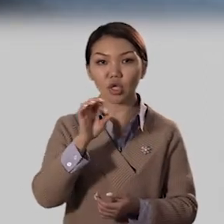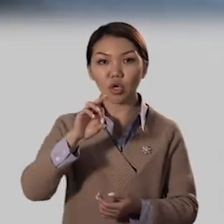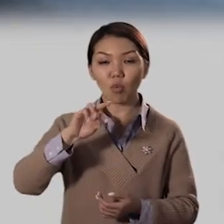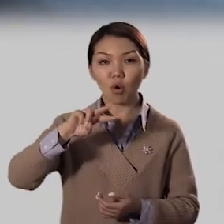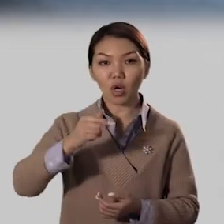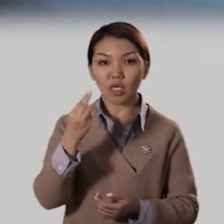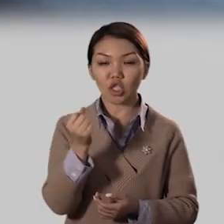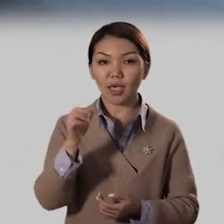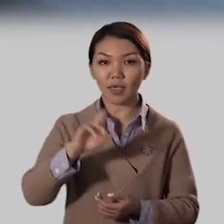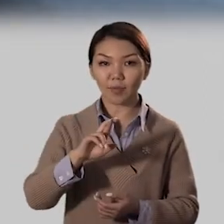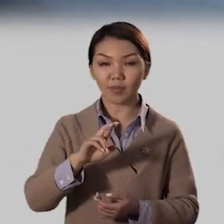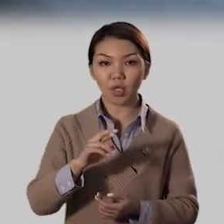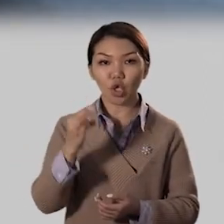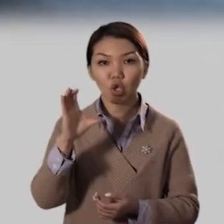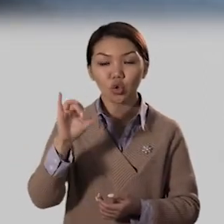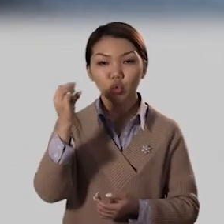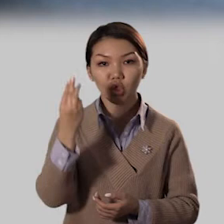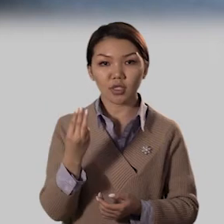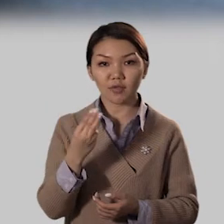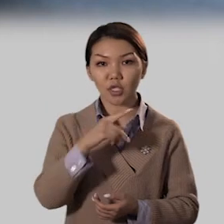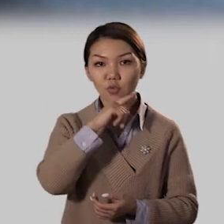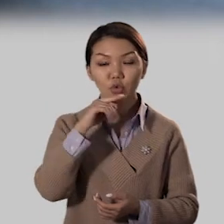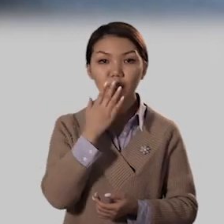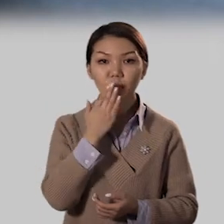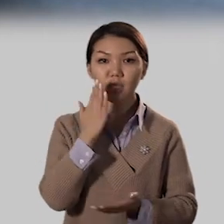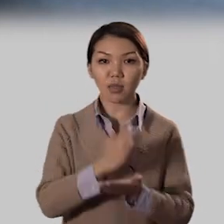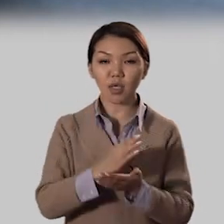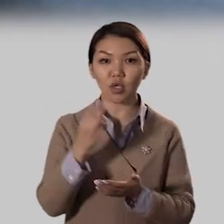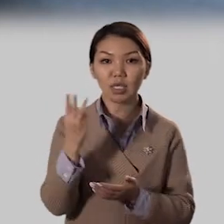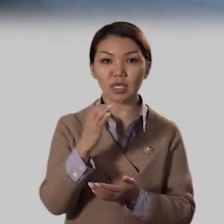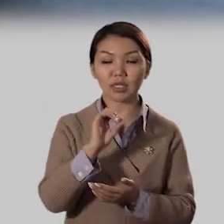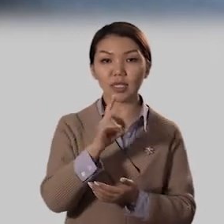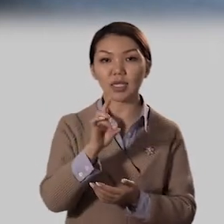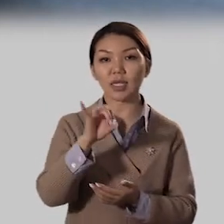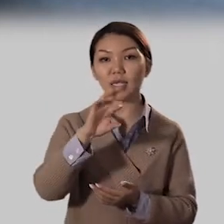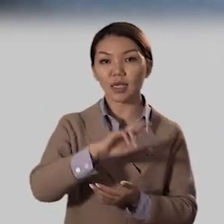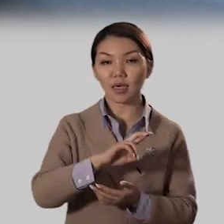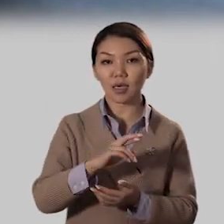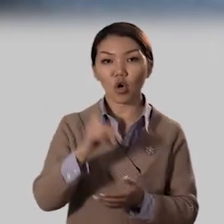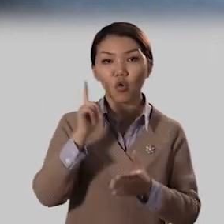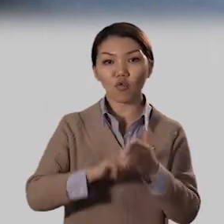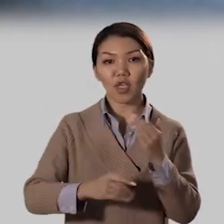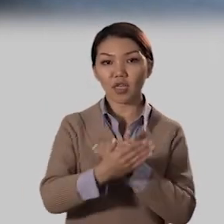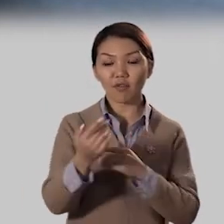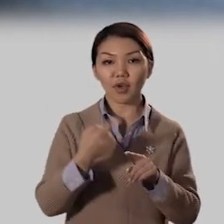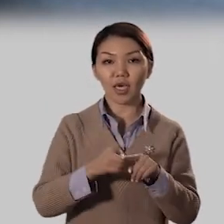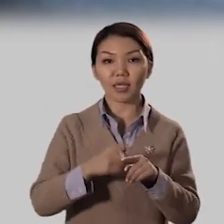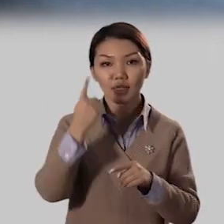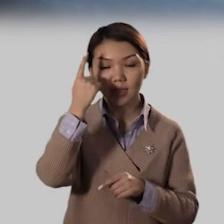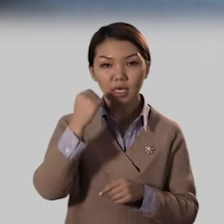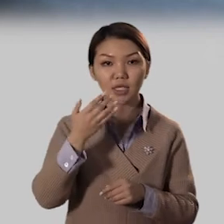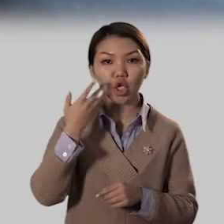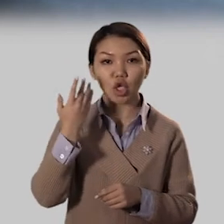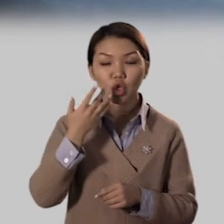существительные в русском языке имеет три склонения уверена вы это знаете и легко справитесь